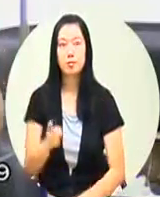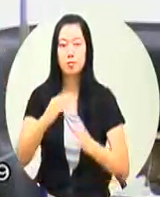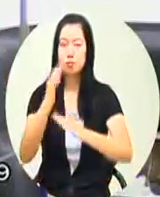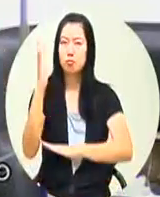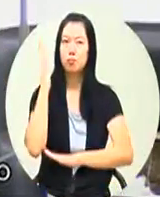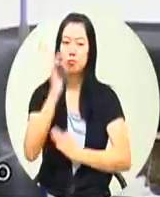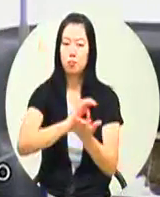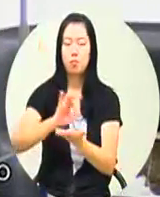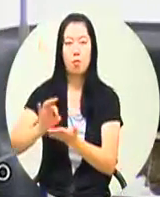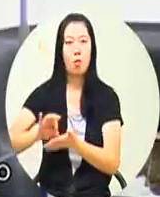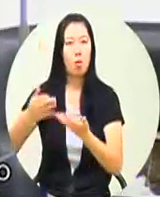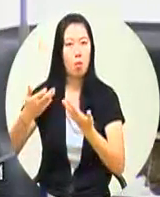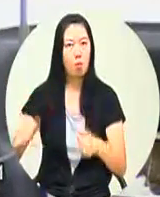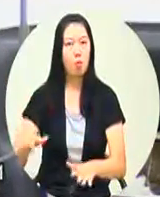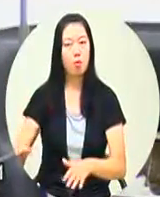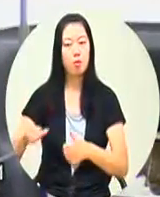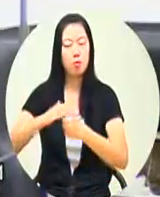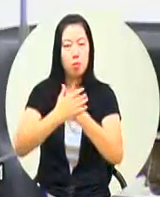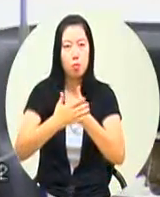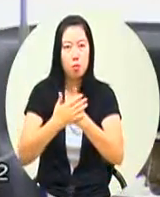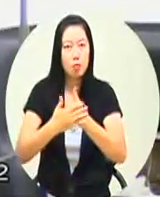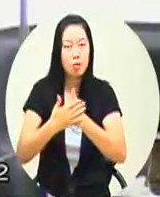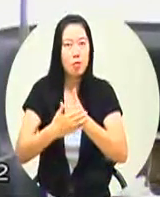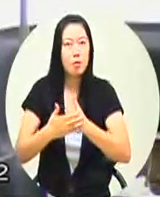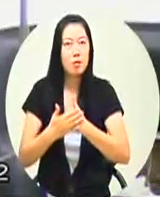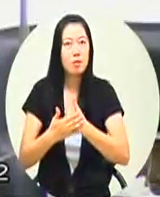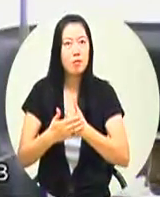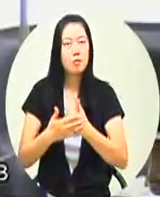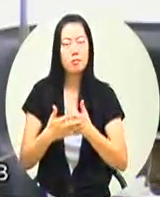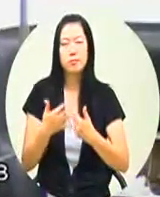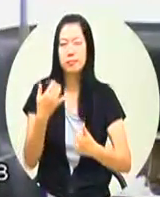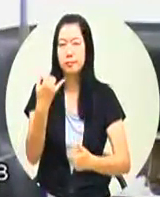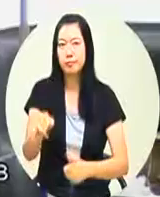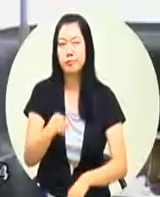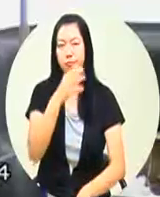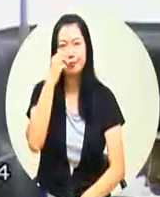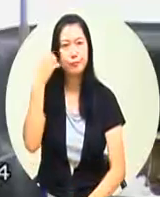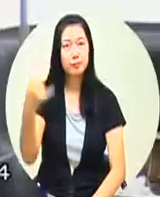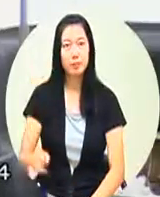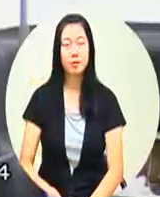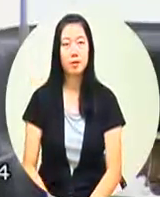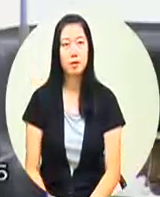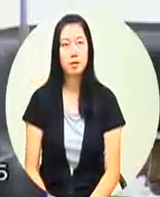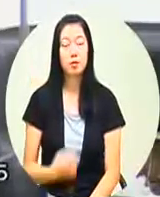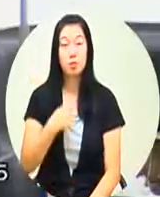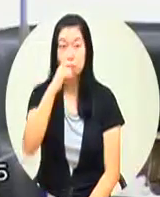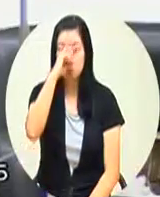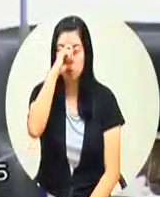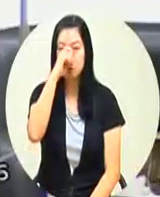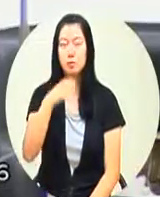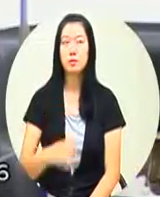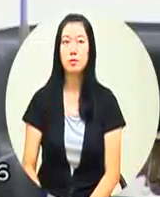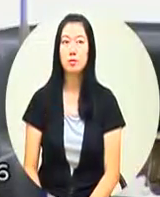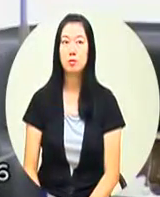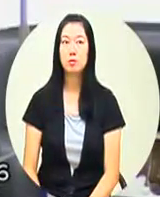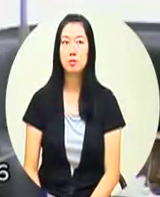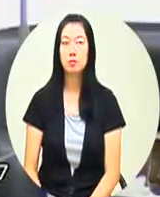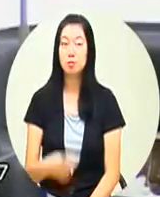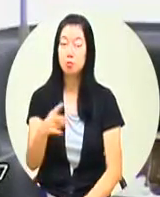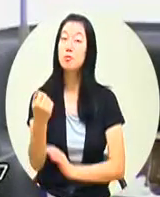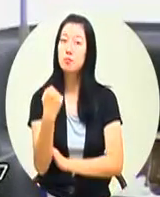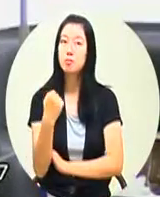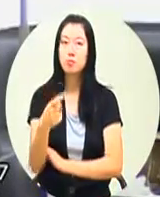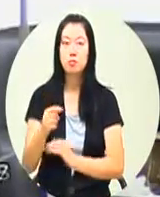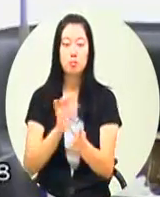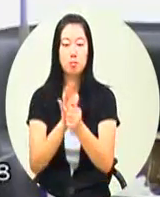做啊水吼，这个位吼，都很不理想。 啊，希望讲局长啊，你这两项会使来